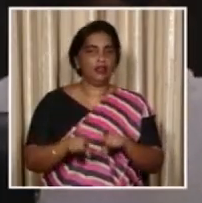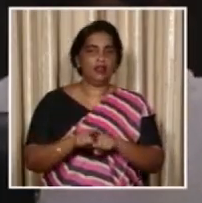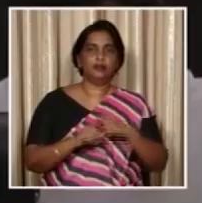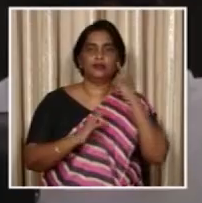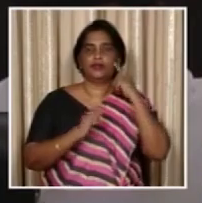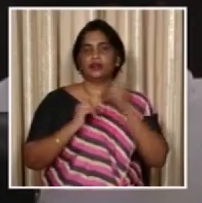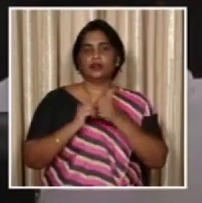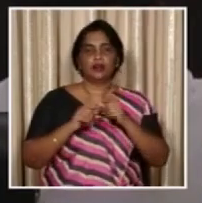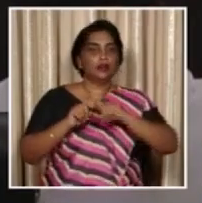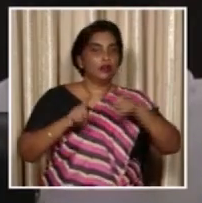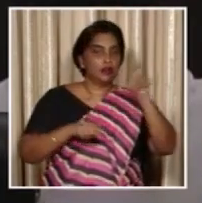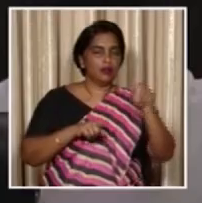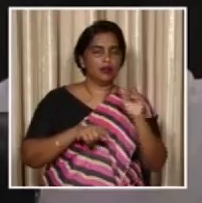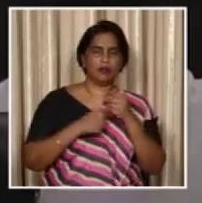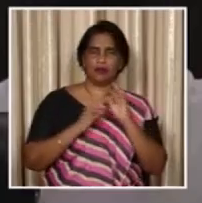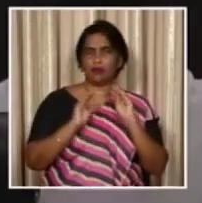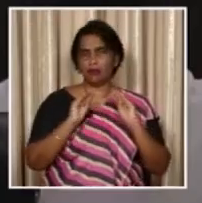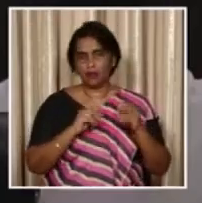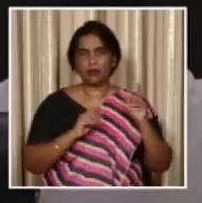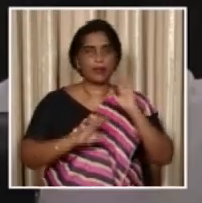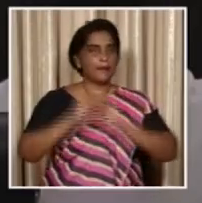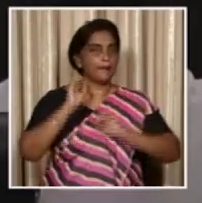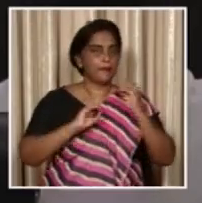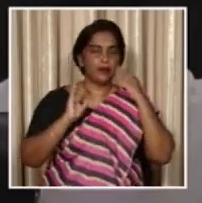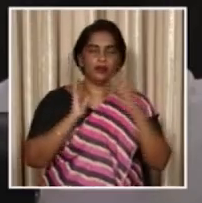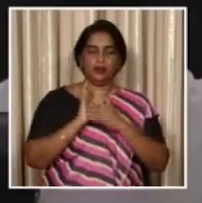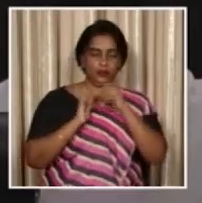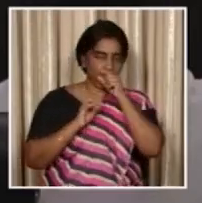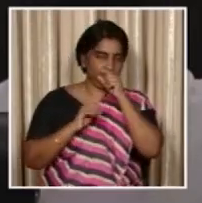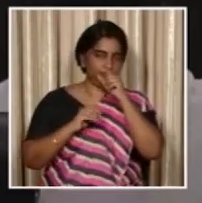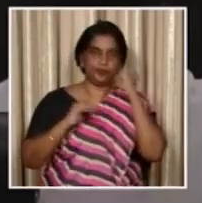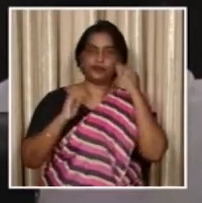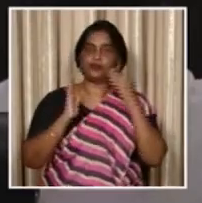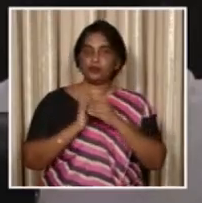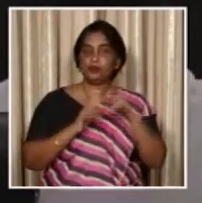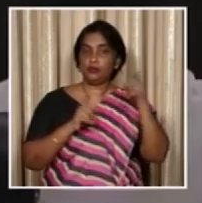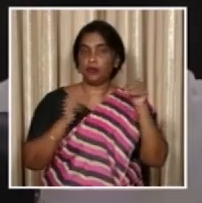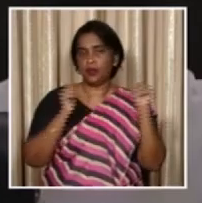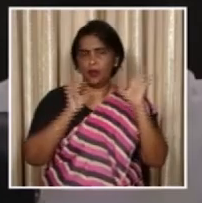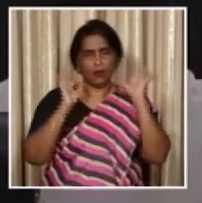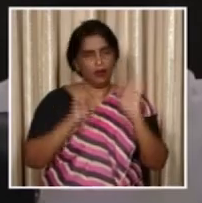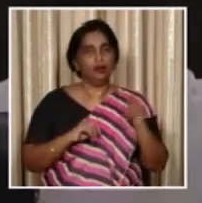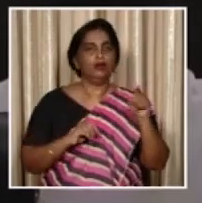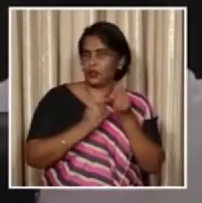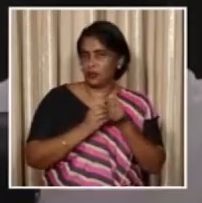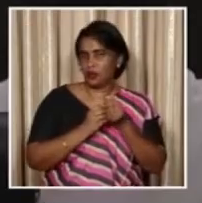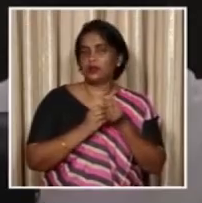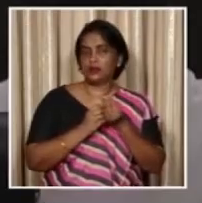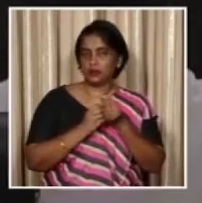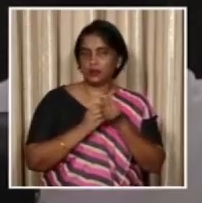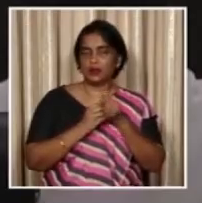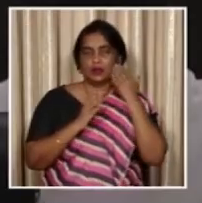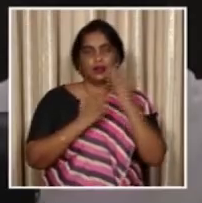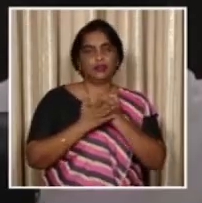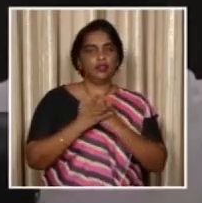ධනවත්ම අයගෙන් යම්කිසි සාධාරණ ප්‍රතිශතයක් ඉතාම සුළු ප්‍රතිශතයක් ඒකත් කියන්නේ නෝන් බයි වෙන්නත් අවශ්‍ය නැහැ ඉතා සුළු ප්‍රතිශතයක්